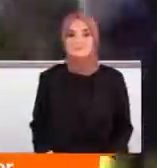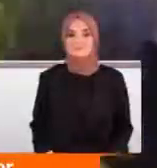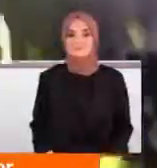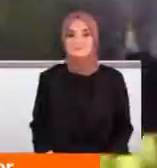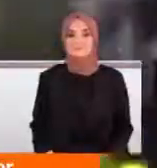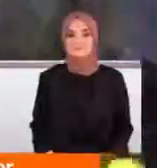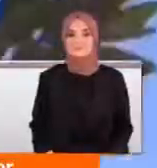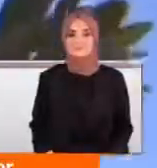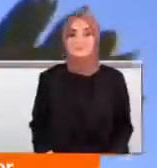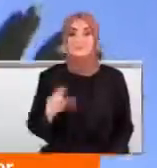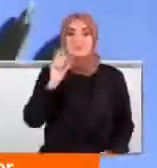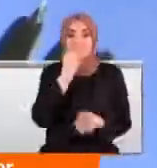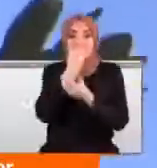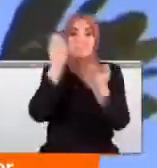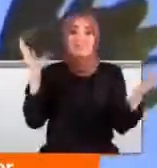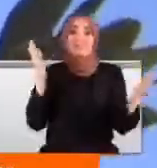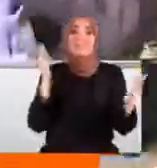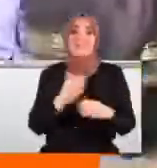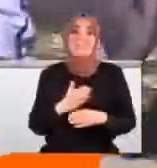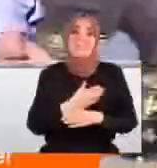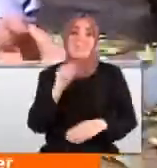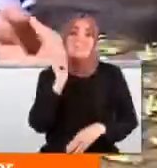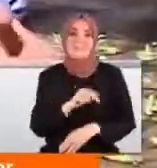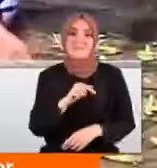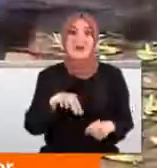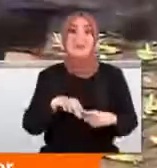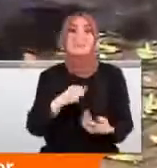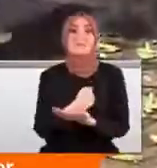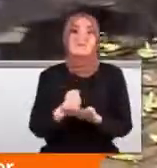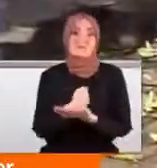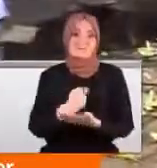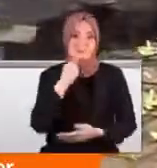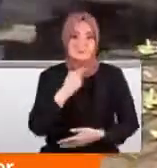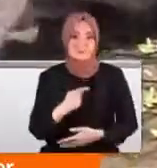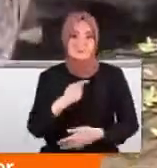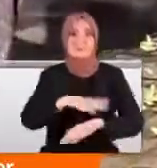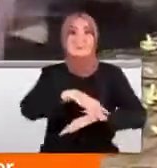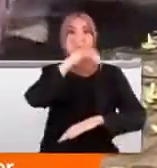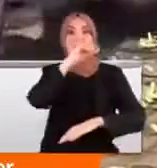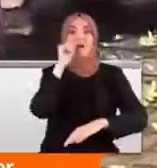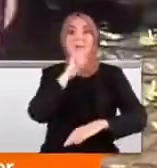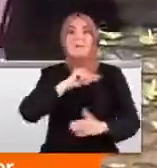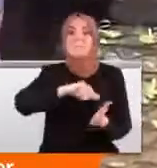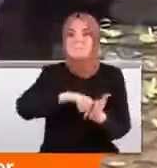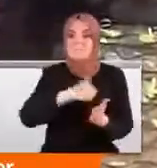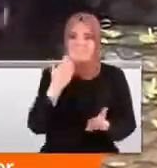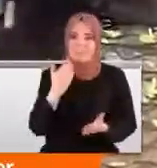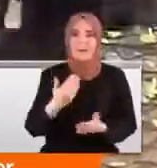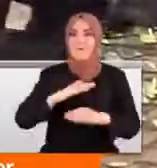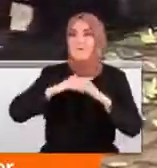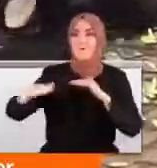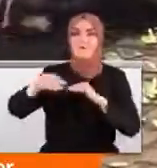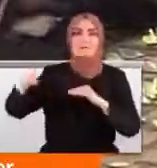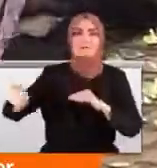Cennet meyvesi! Antibiyotik, antibiyotik! Dağlarından bal, ovalarından yağ akan Balıkesir'imizin